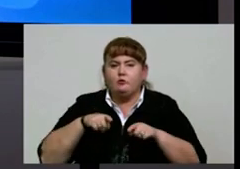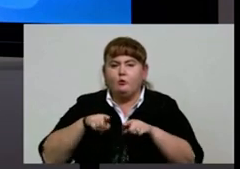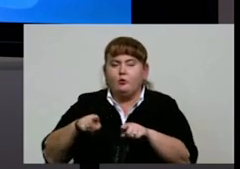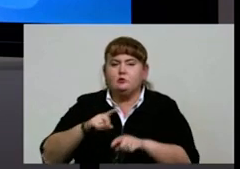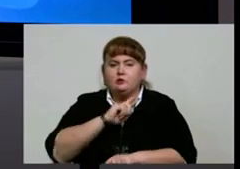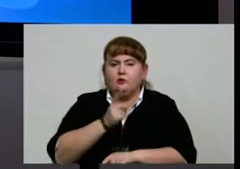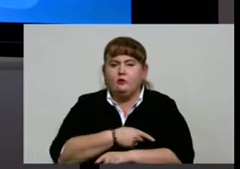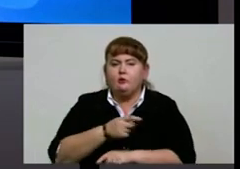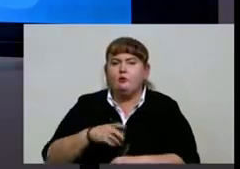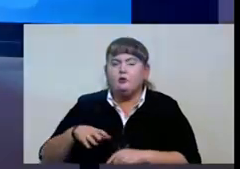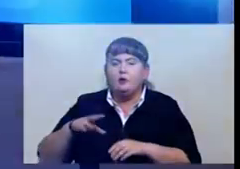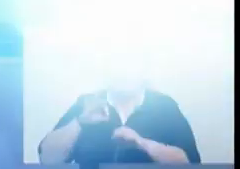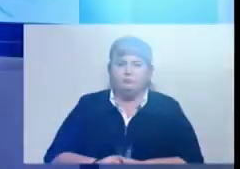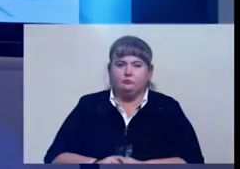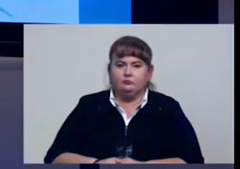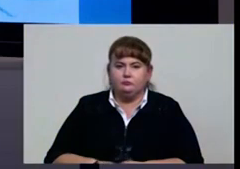линий магнитного поля.